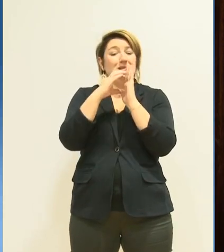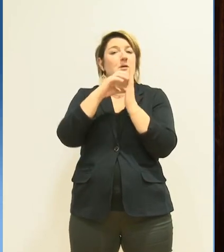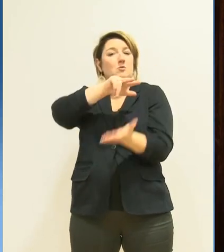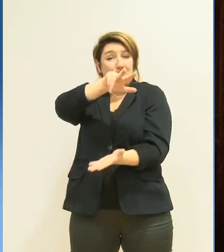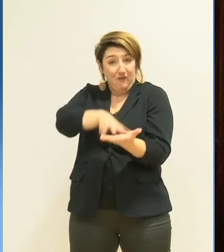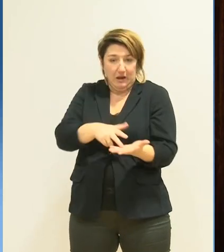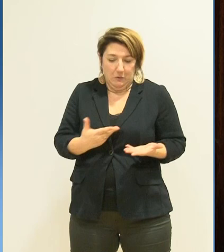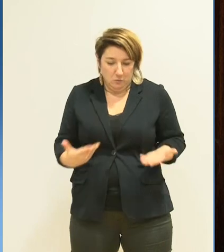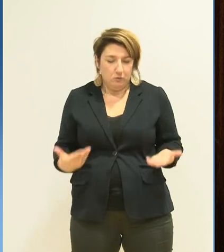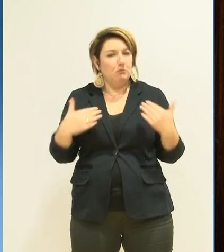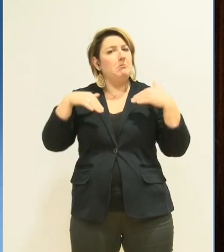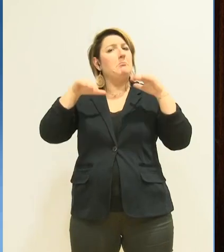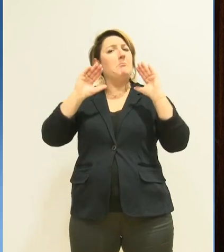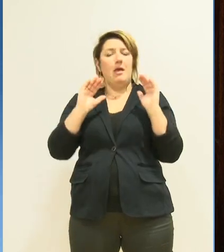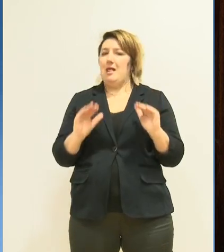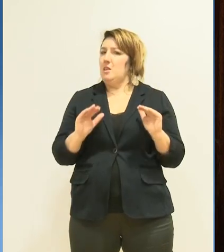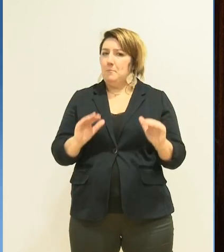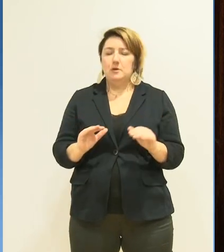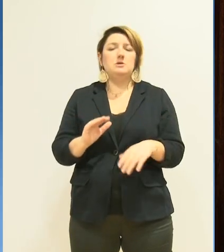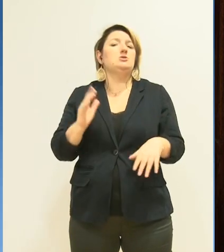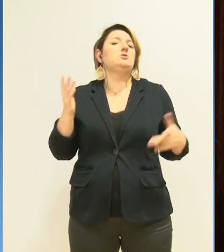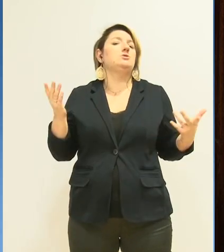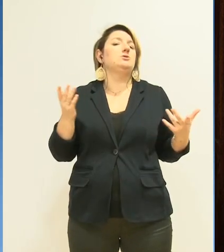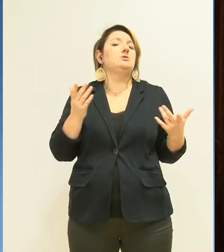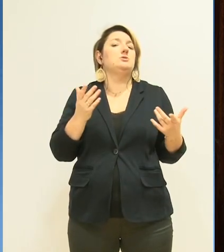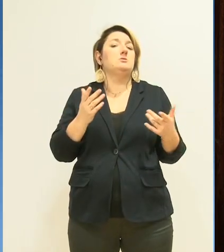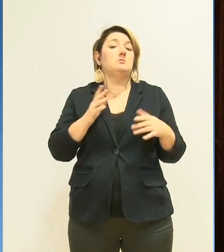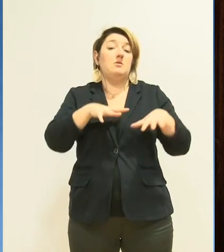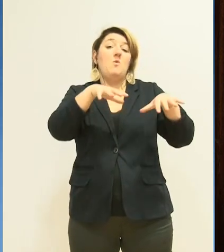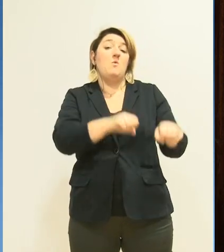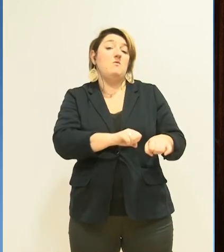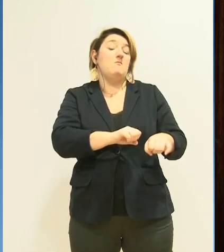il n'empêche que effectivement l'occupant principal